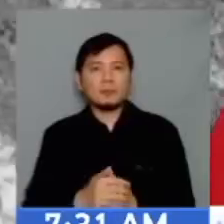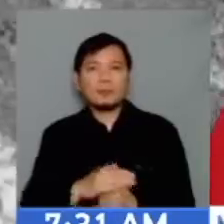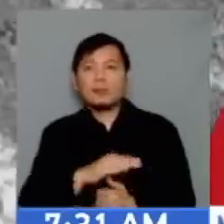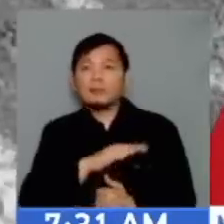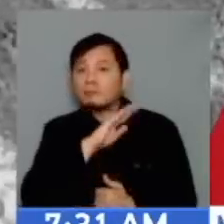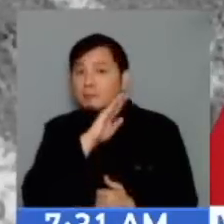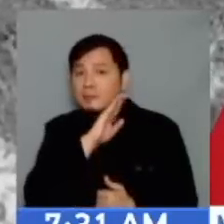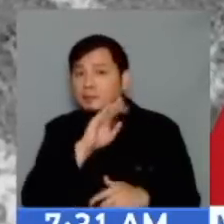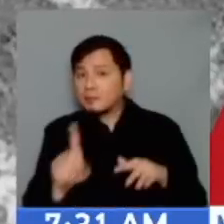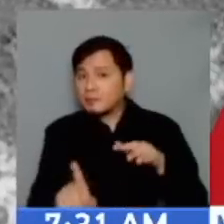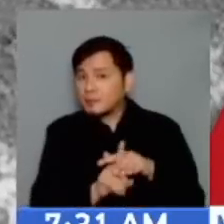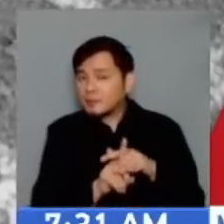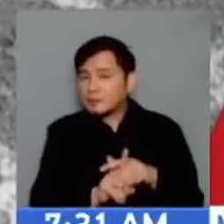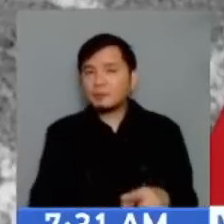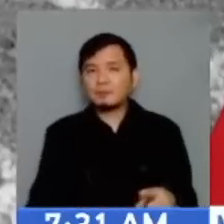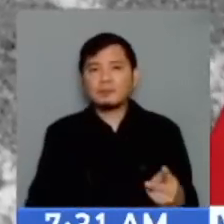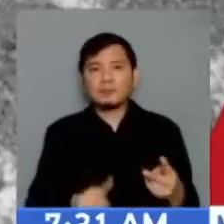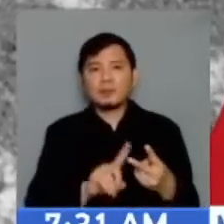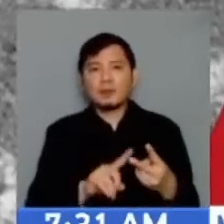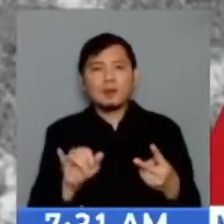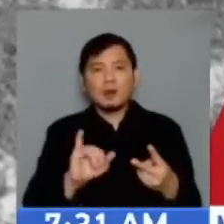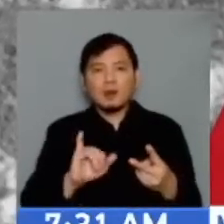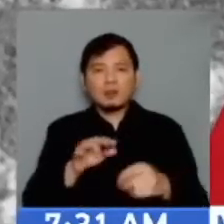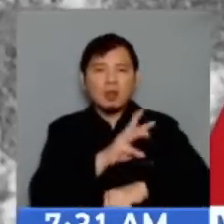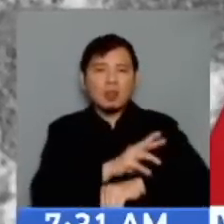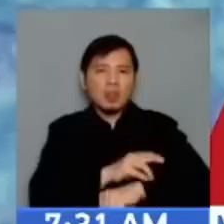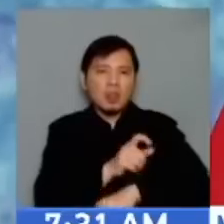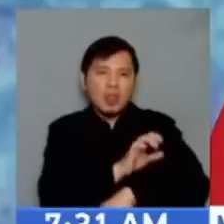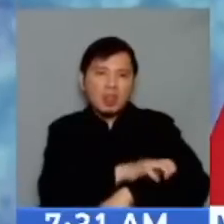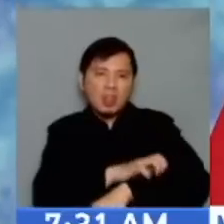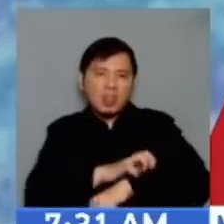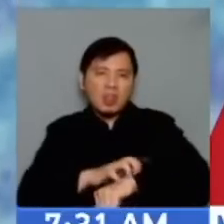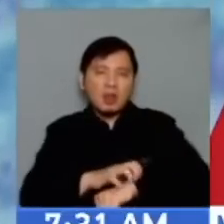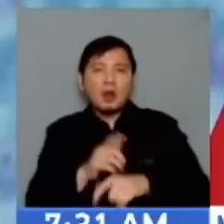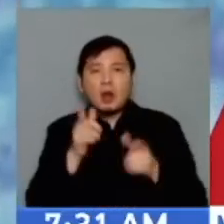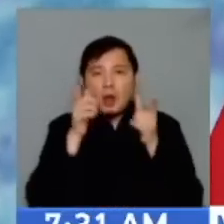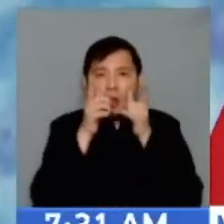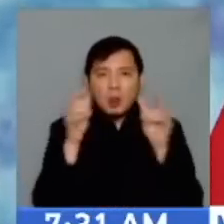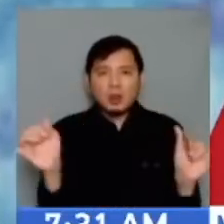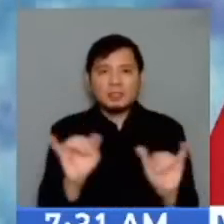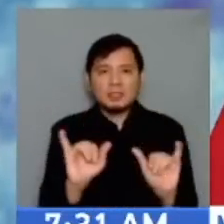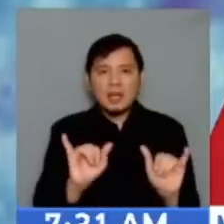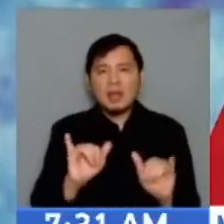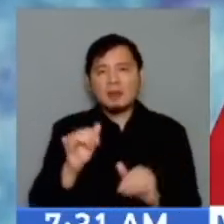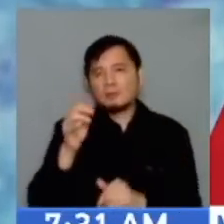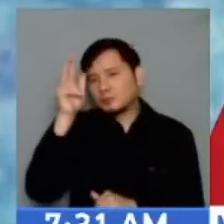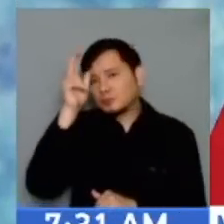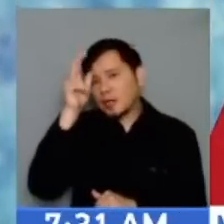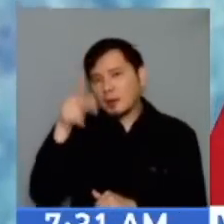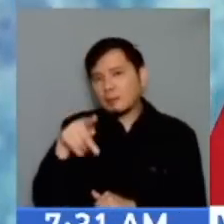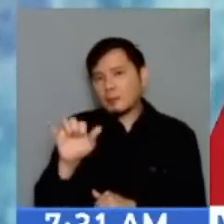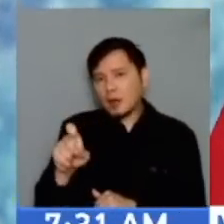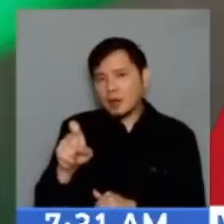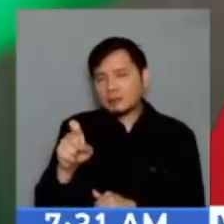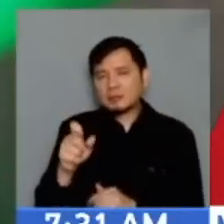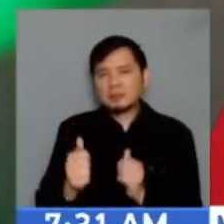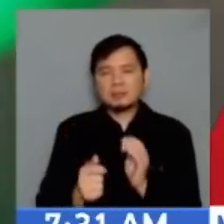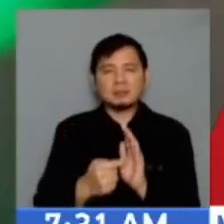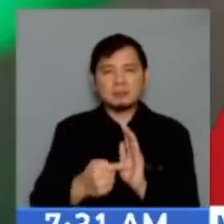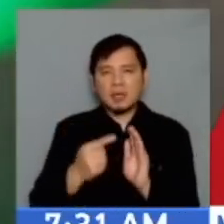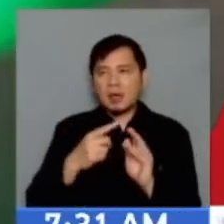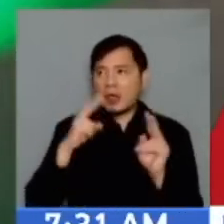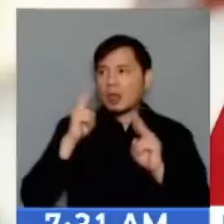at lalabas na rin yung mga vesicles. Kamukha talaga siya ng chickenpox, so it's very easy to mistake it for that, lalo na mas common